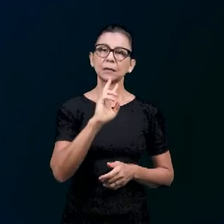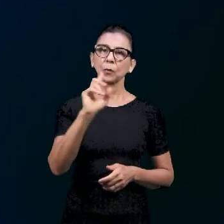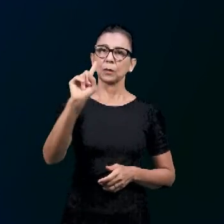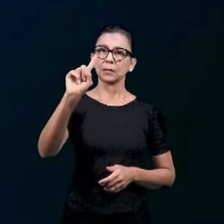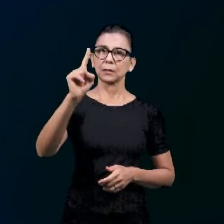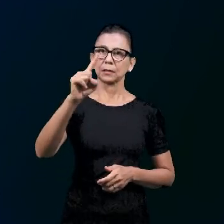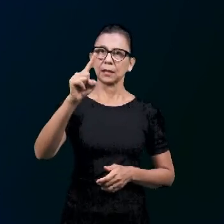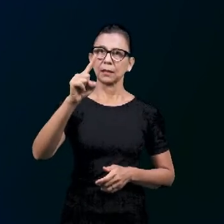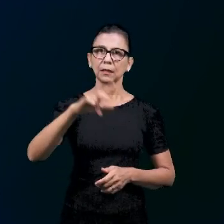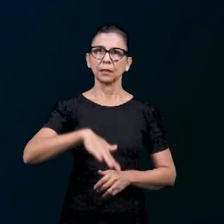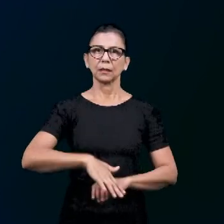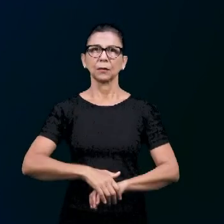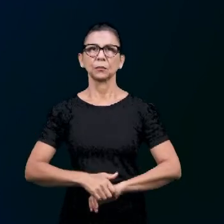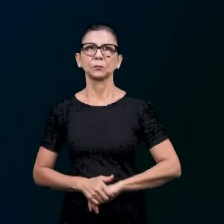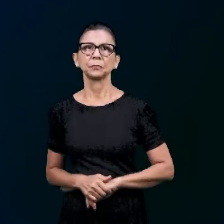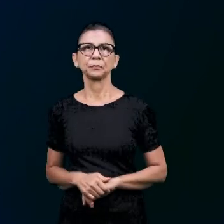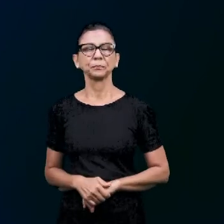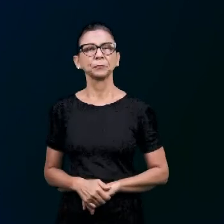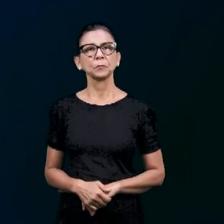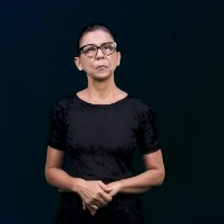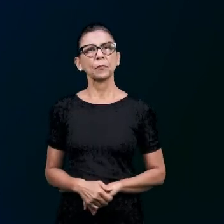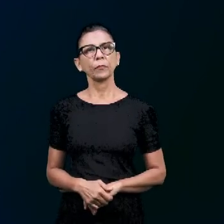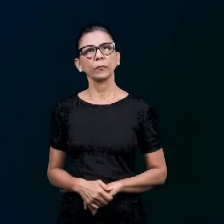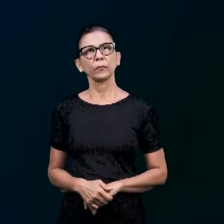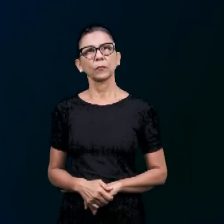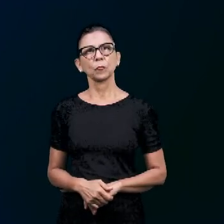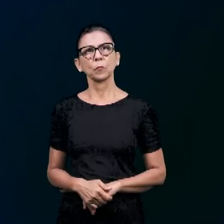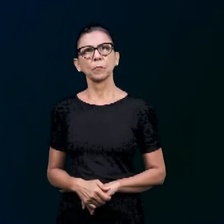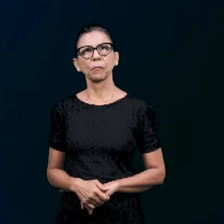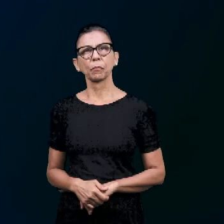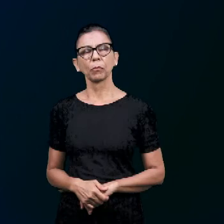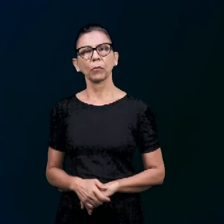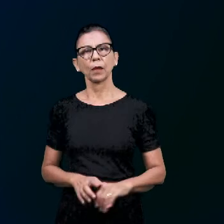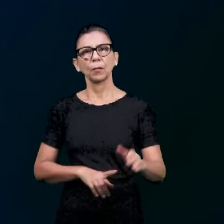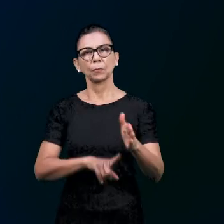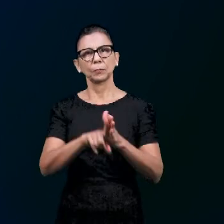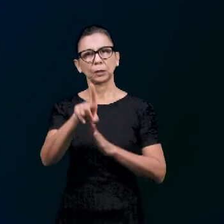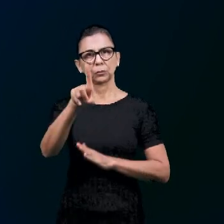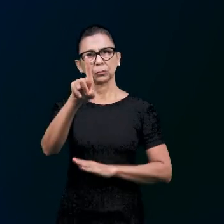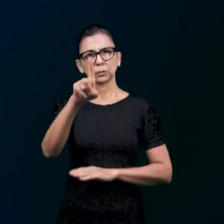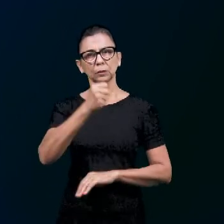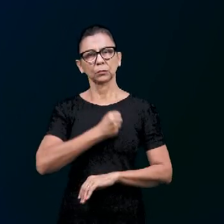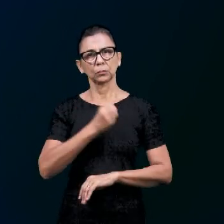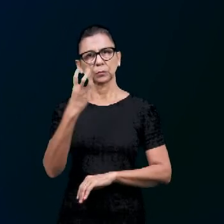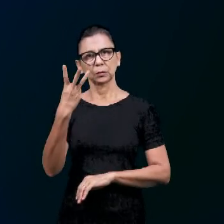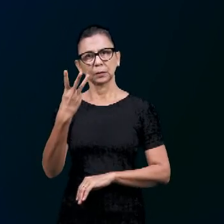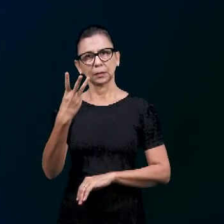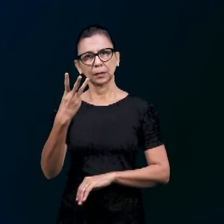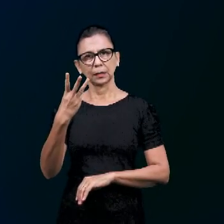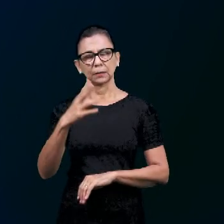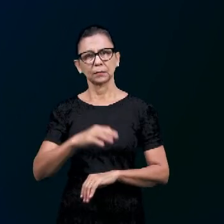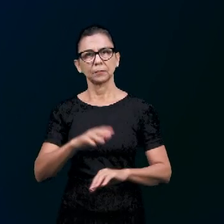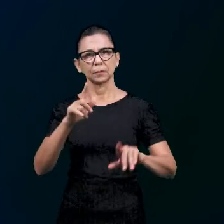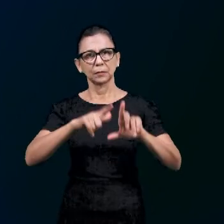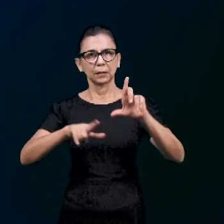Le texte c'est 1 Corinthiens 12.6. La réponse à la question 3.2b,